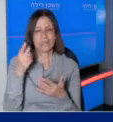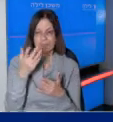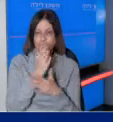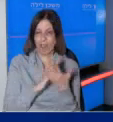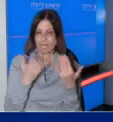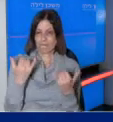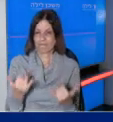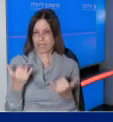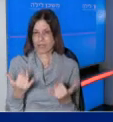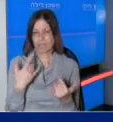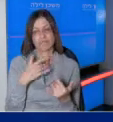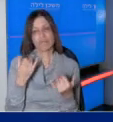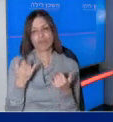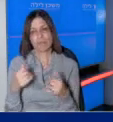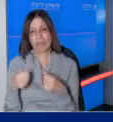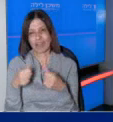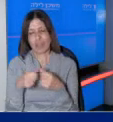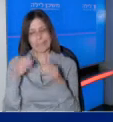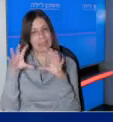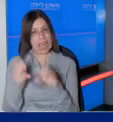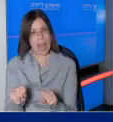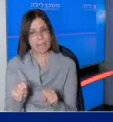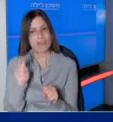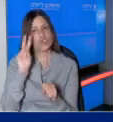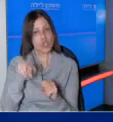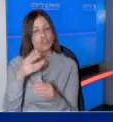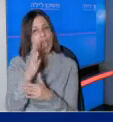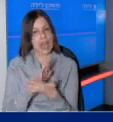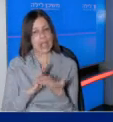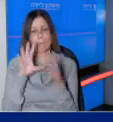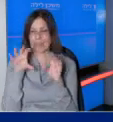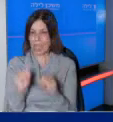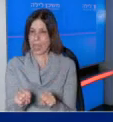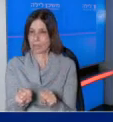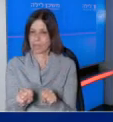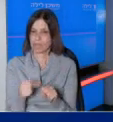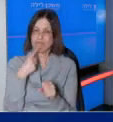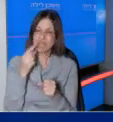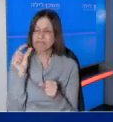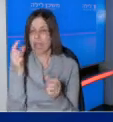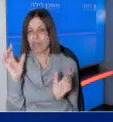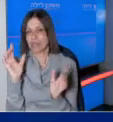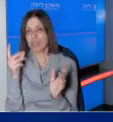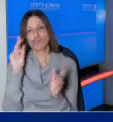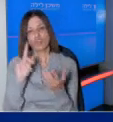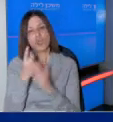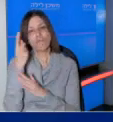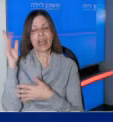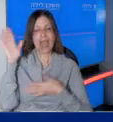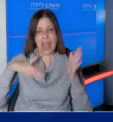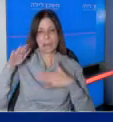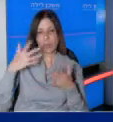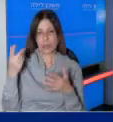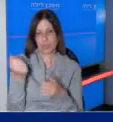הזה. עכשיו, לגבי המתנחלים, יש חלק מהמתנחלים, הייתי אומר קומץ, שיש תופעות אלימות